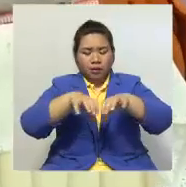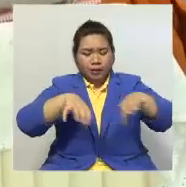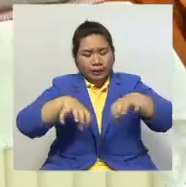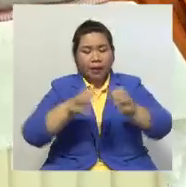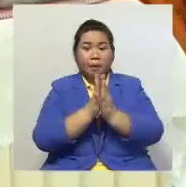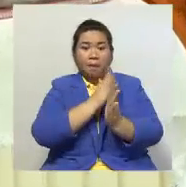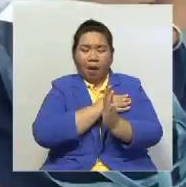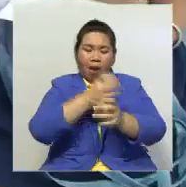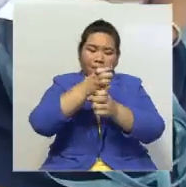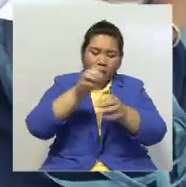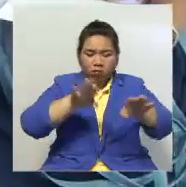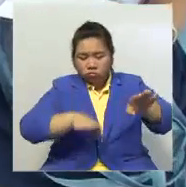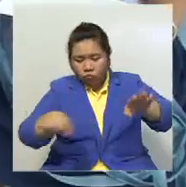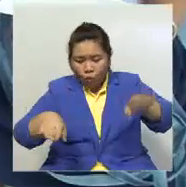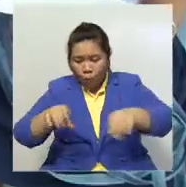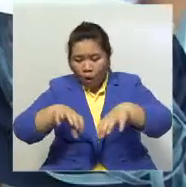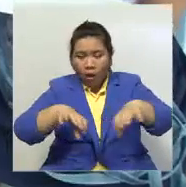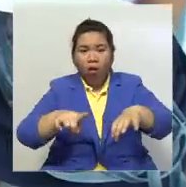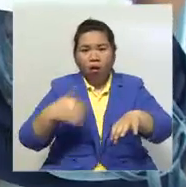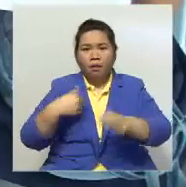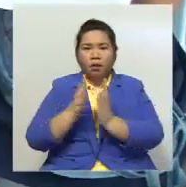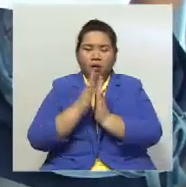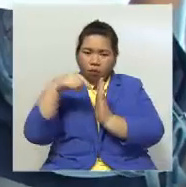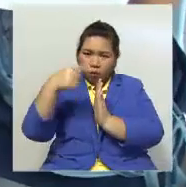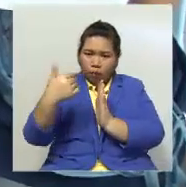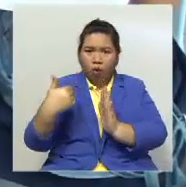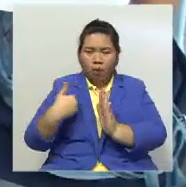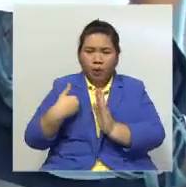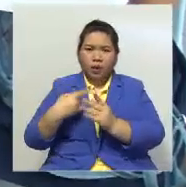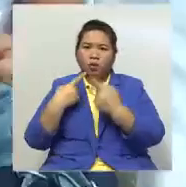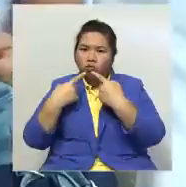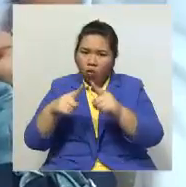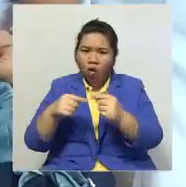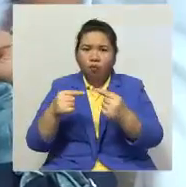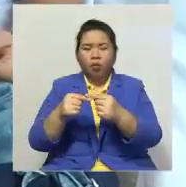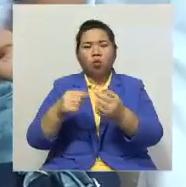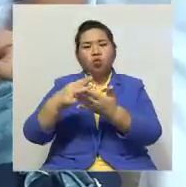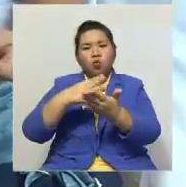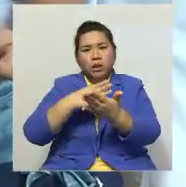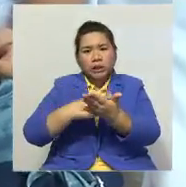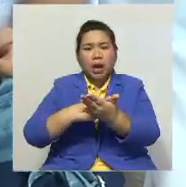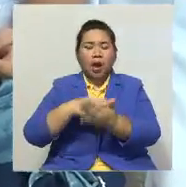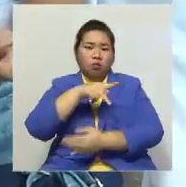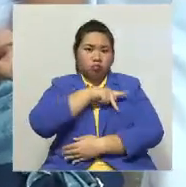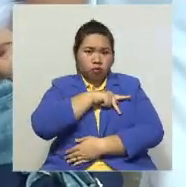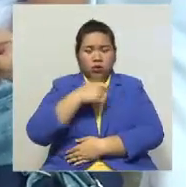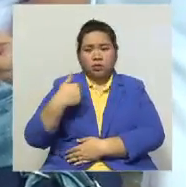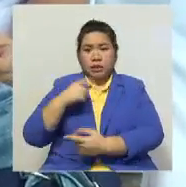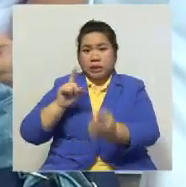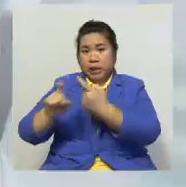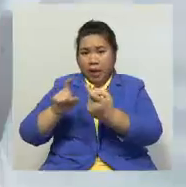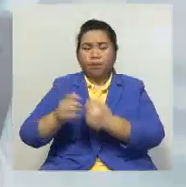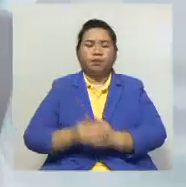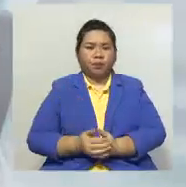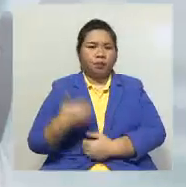สวดมนต์หมู่ทำนองสรพัญญะการแข่งขันตอบปัญหาทางวิชาการทางพระพุทธศาสนาการประกว